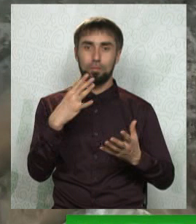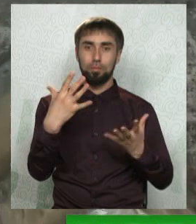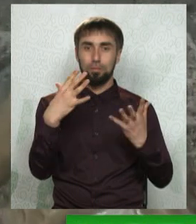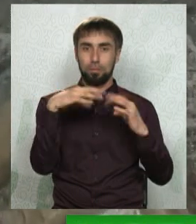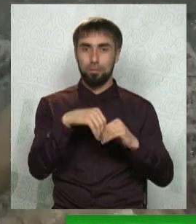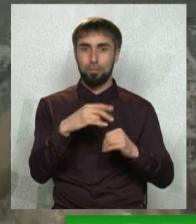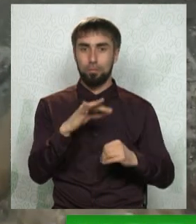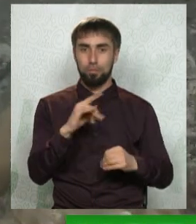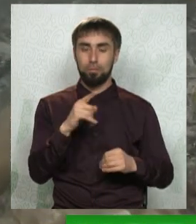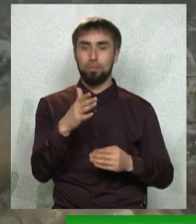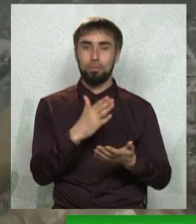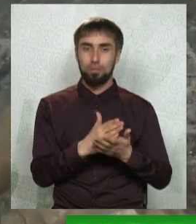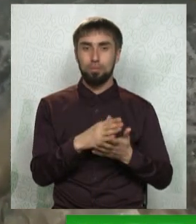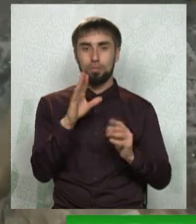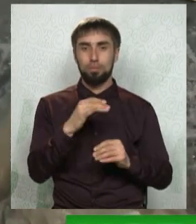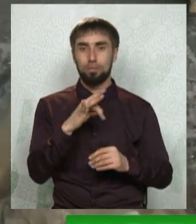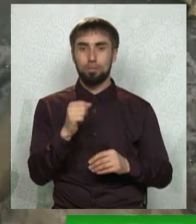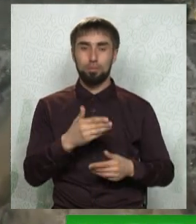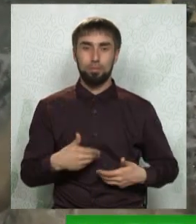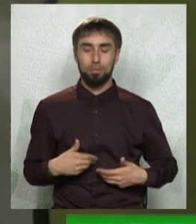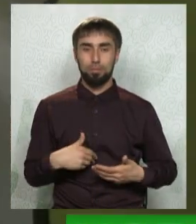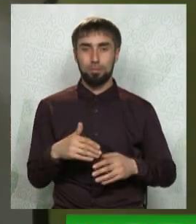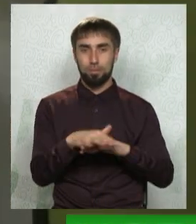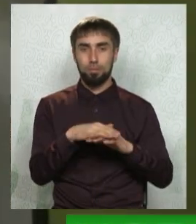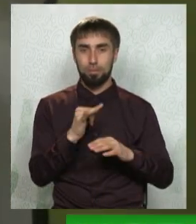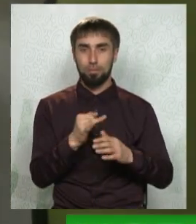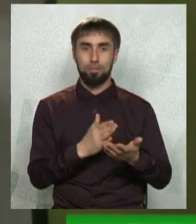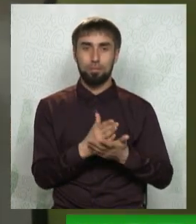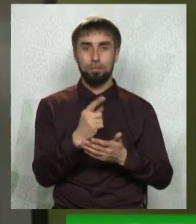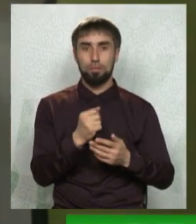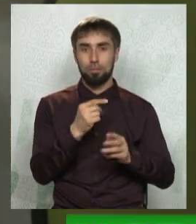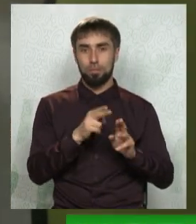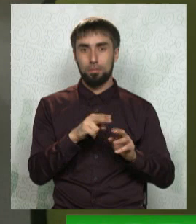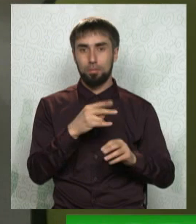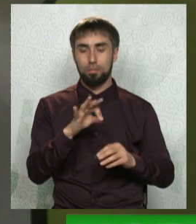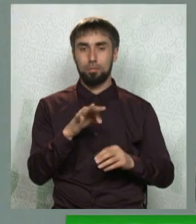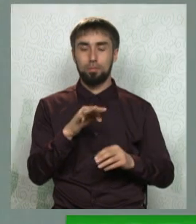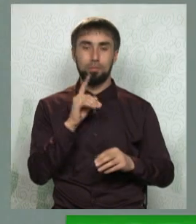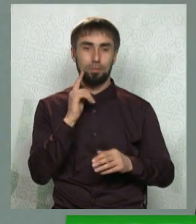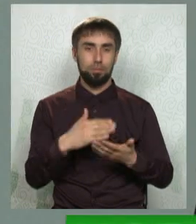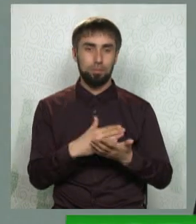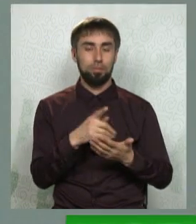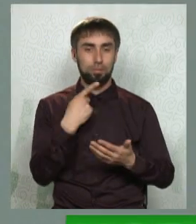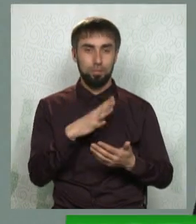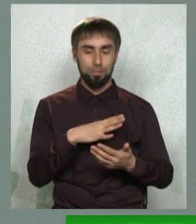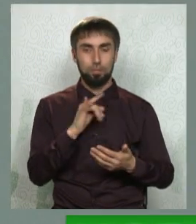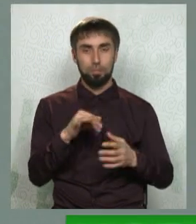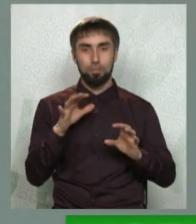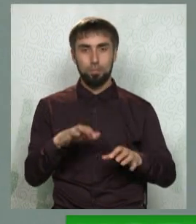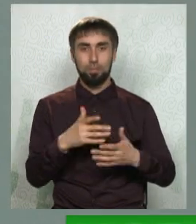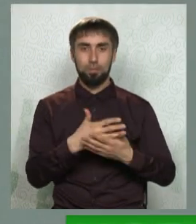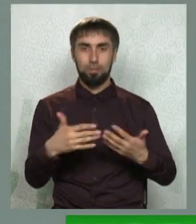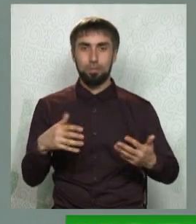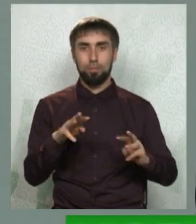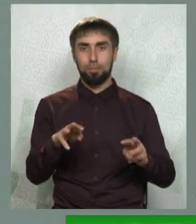Проекты затрагивают практически все сферы жизни населения и выходят далеко за пределы молодежной политики. Об этом говорят и представители